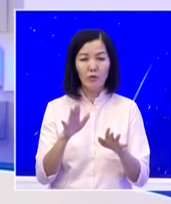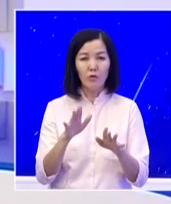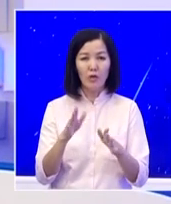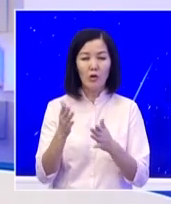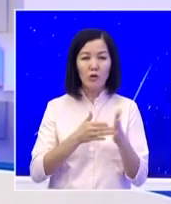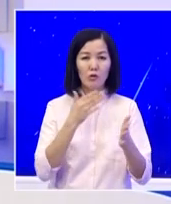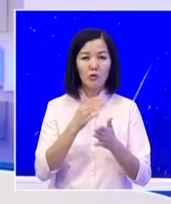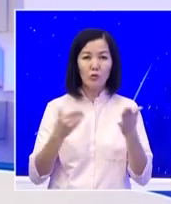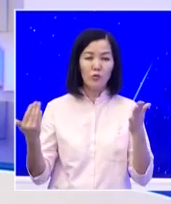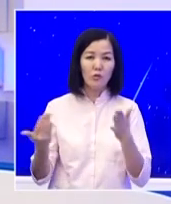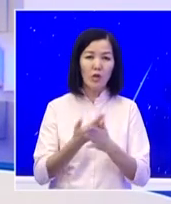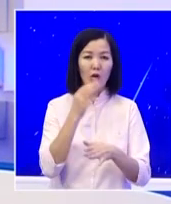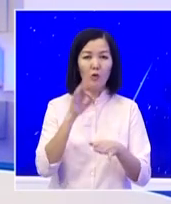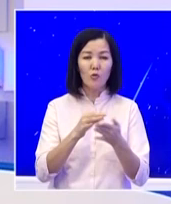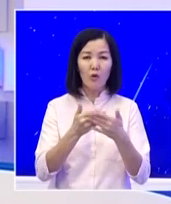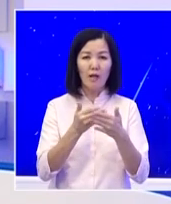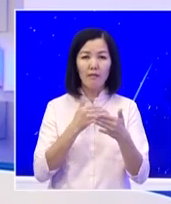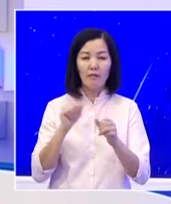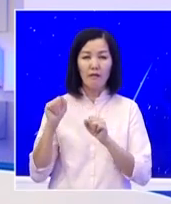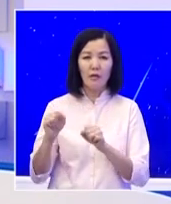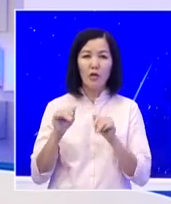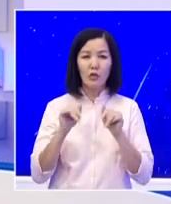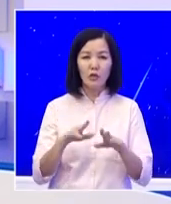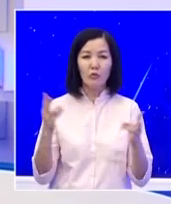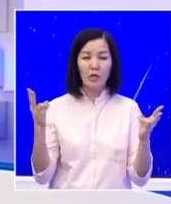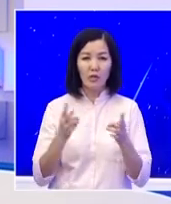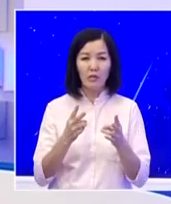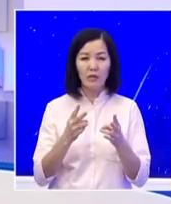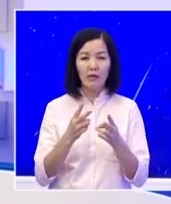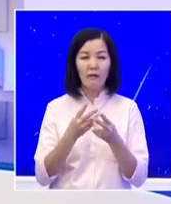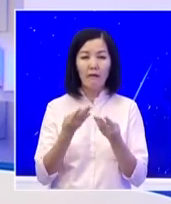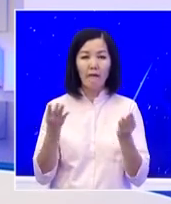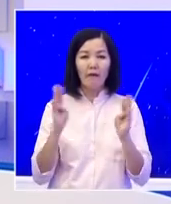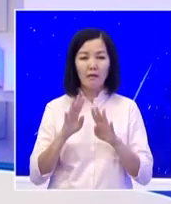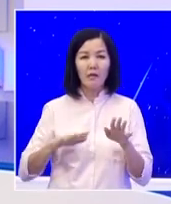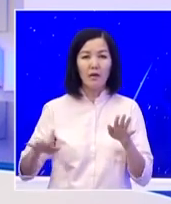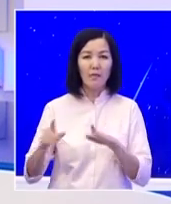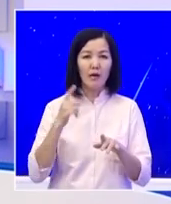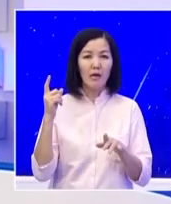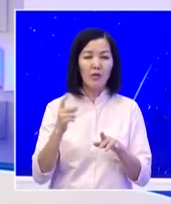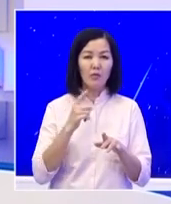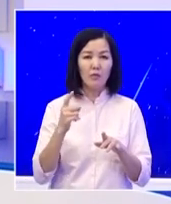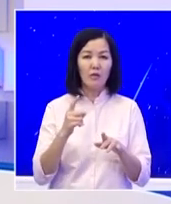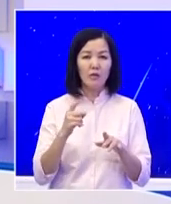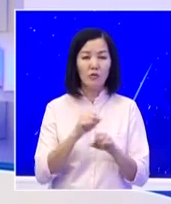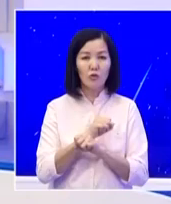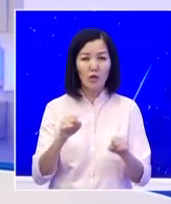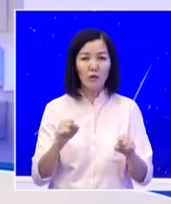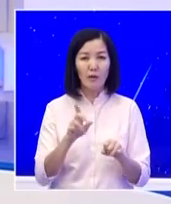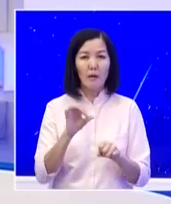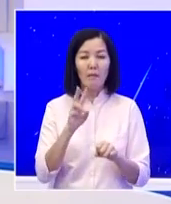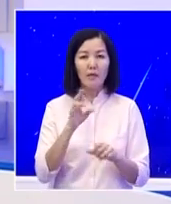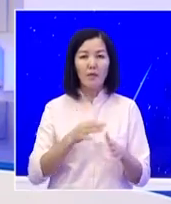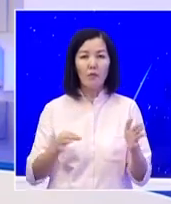жою, жаңа қатерлердің алдын алу, ақылдасып шешуді қажет етеді. Карантин аймақ экономикасында тұралатпау тиіс. Амандық